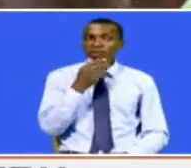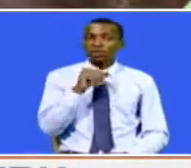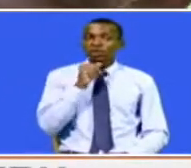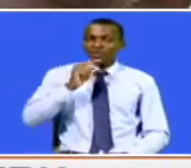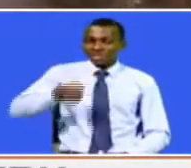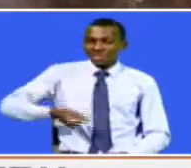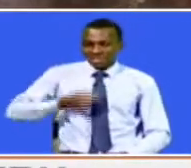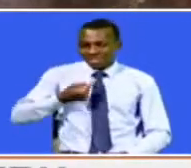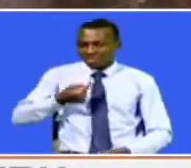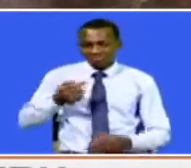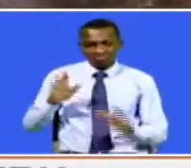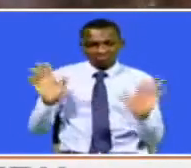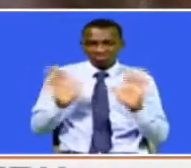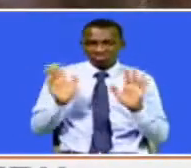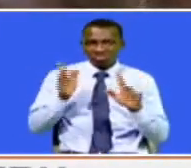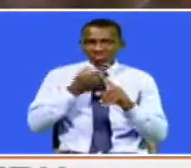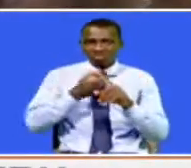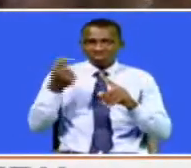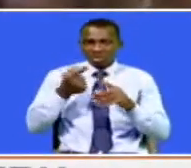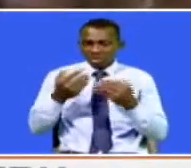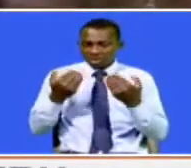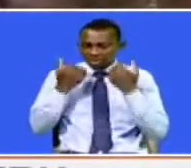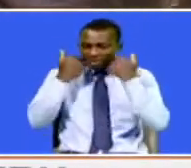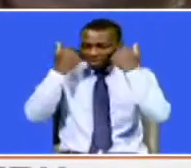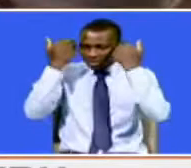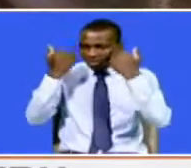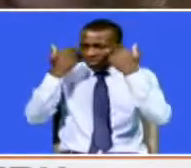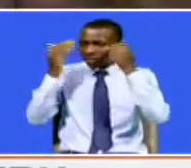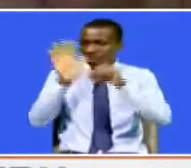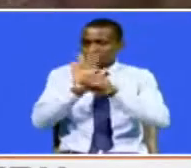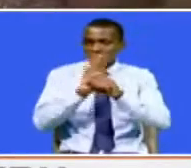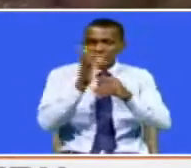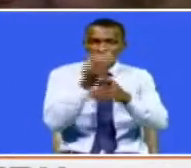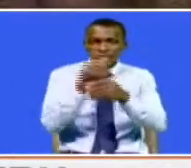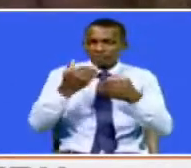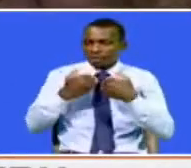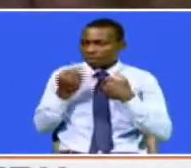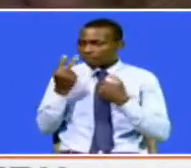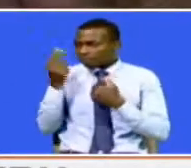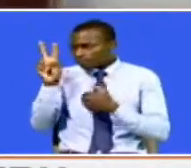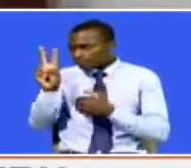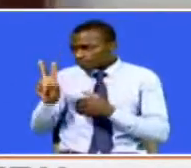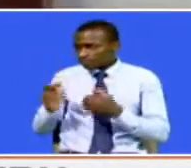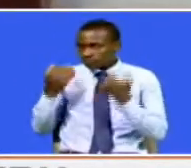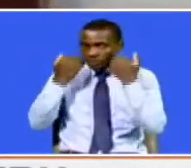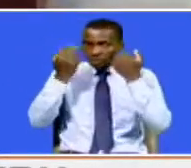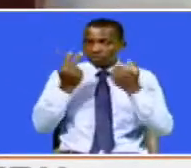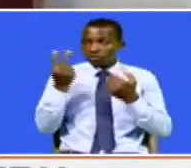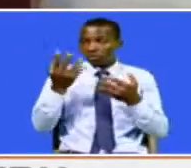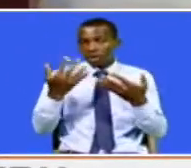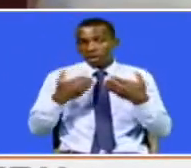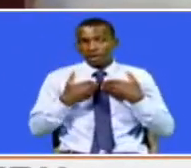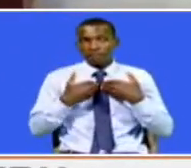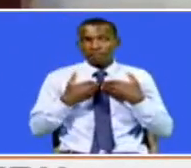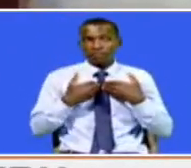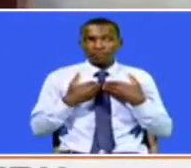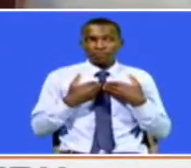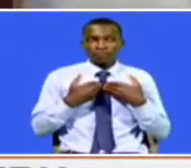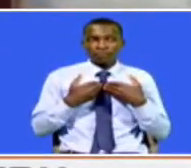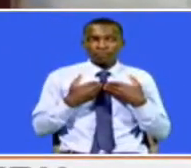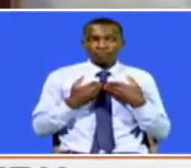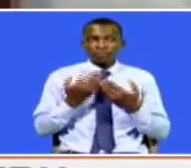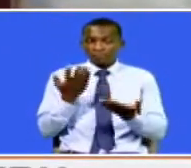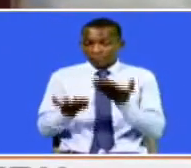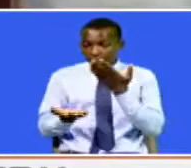he was not himself. He was in a stressful condition, it appears, at some stage and so on. Wakipuzilia mbali madai kuwa